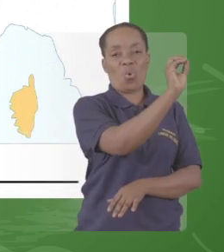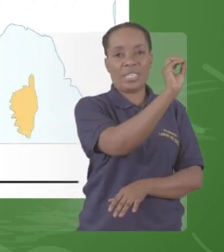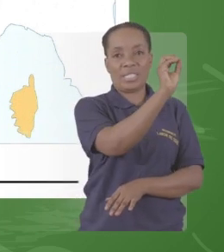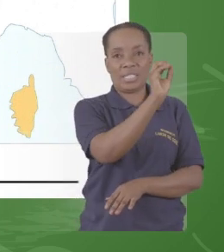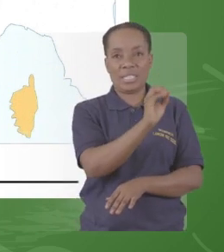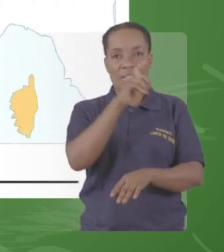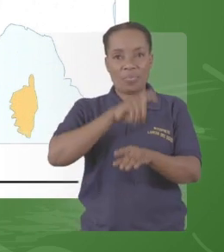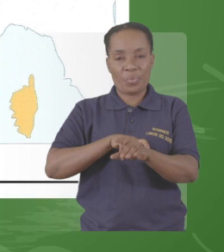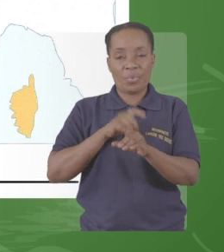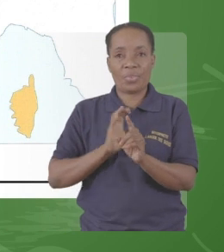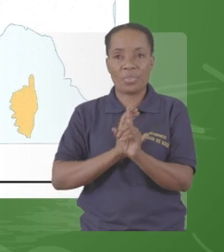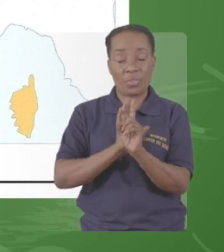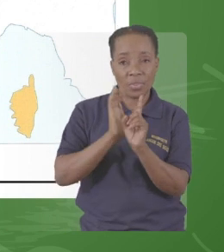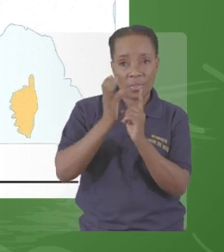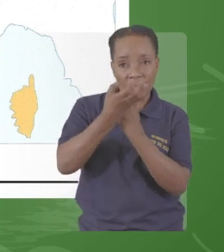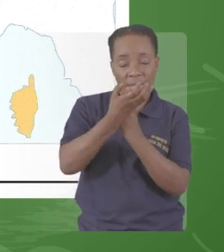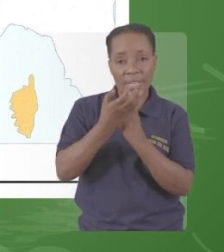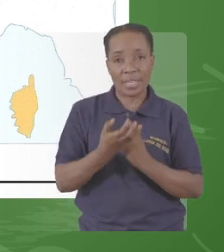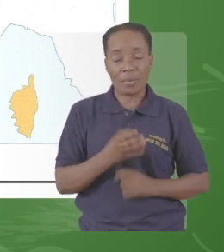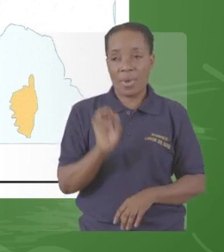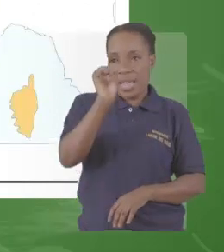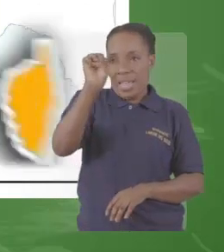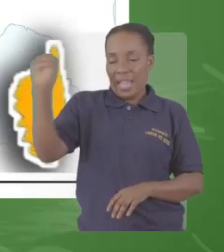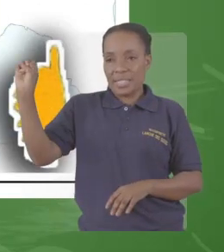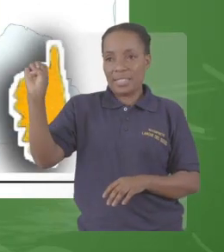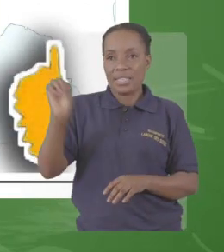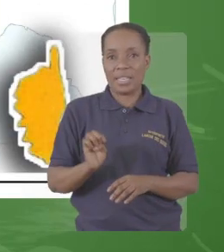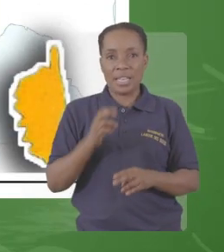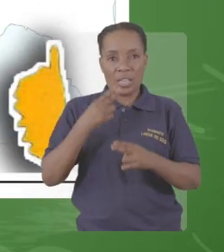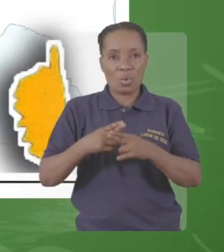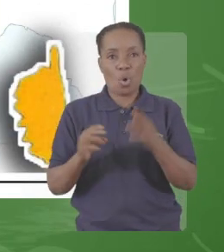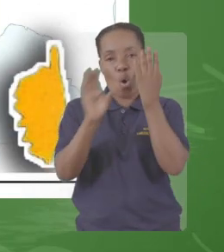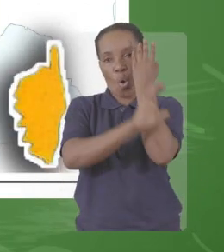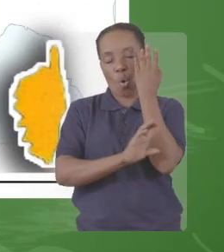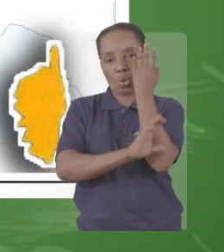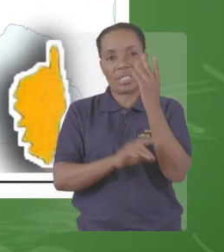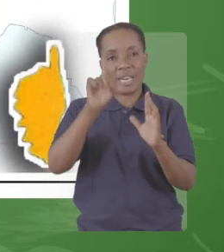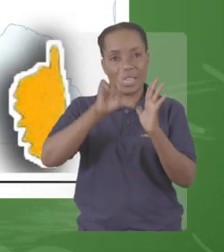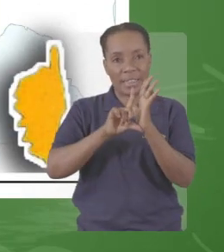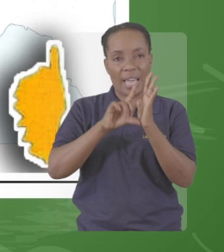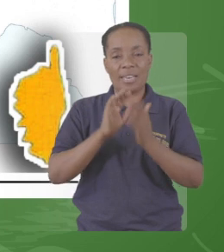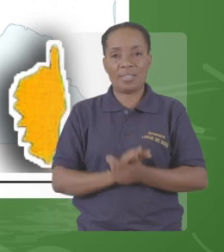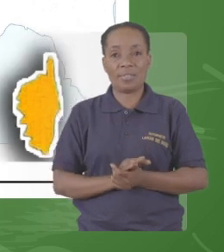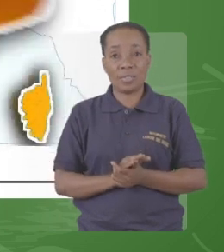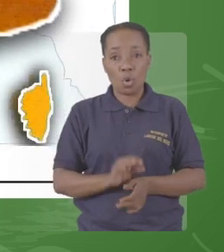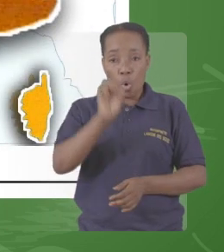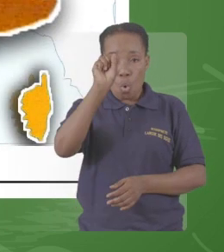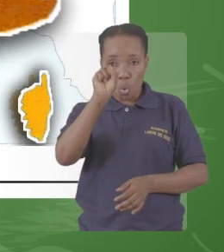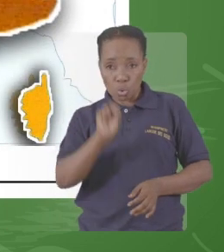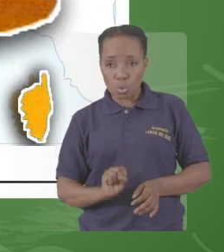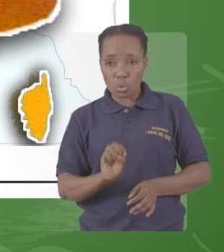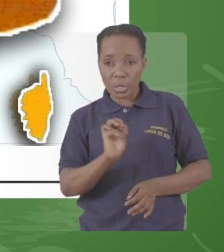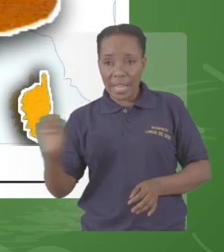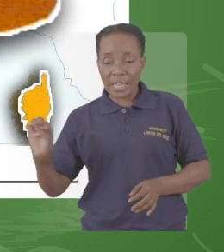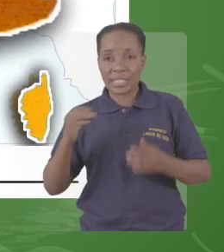Le domaine continental, dans la moitié est du pays. Le domaine méditerranéen, au sud-est. Le